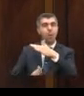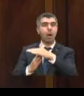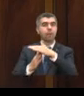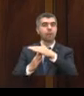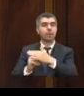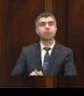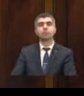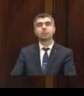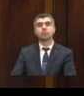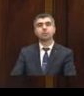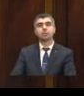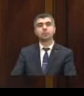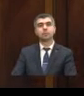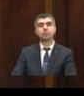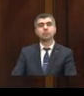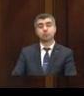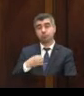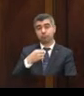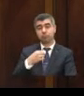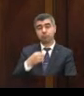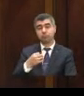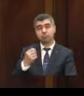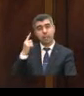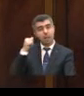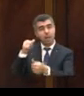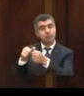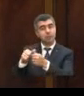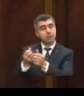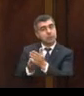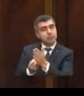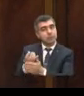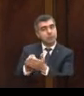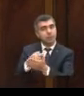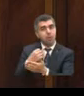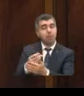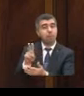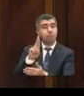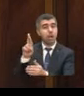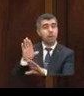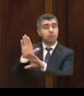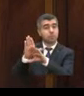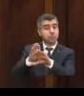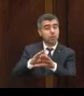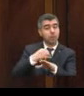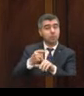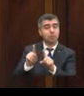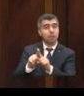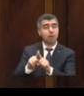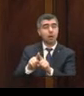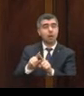هنا أن نذكر بهذه المقاربة الملكية منظمة العفو